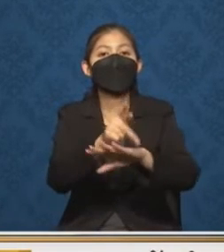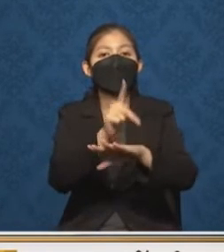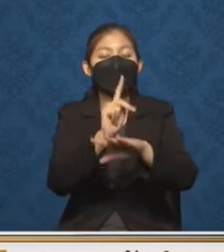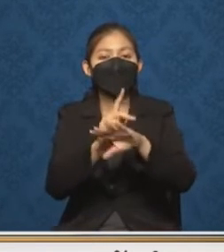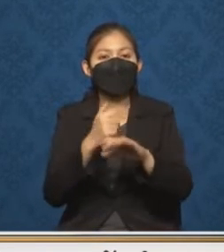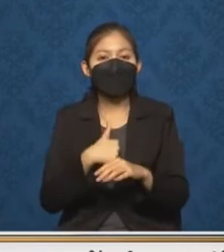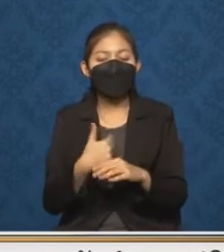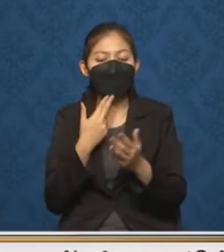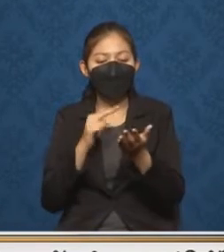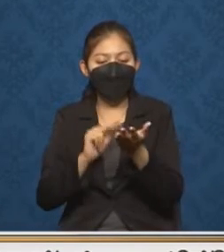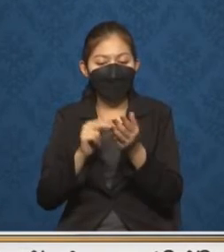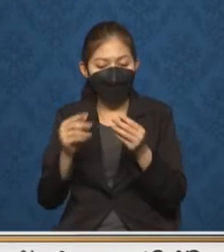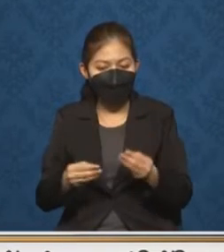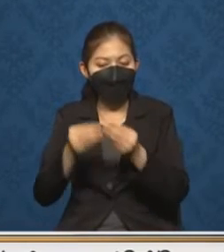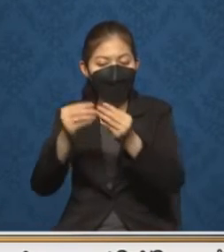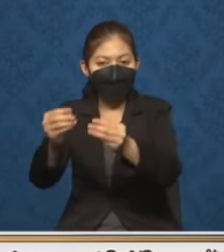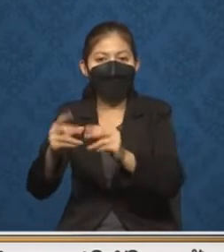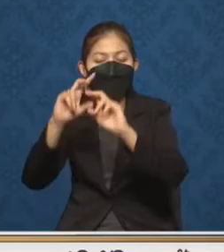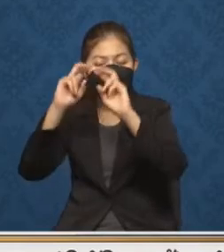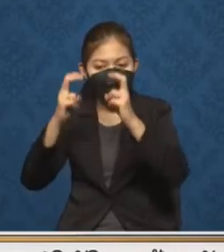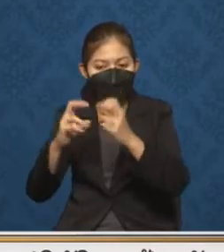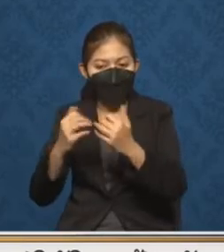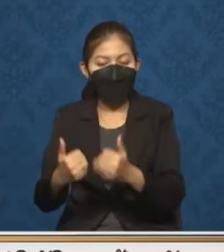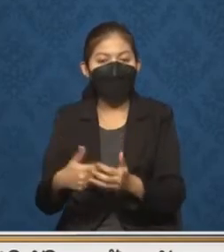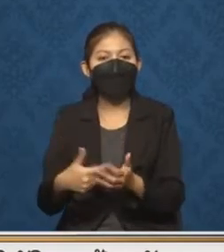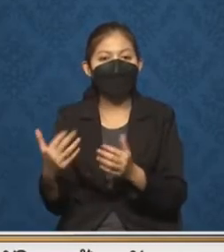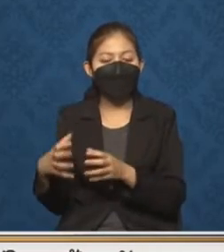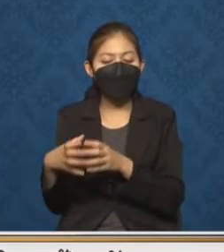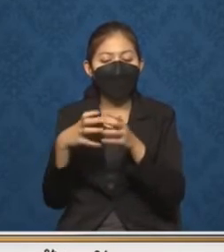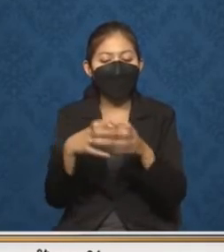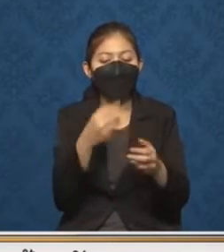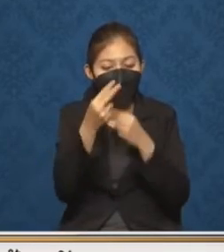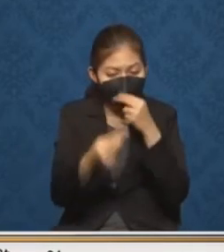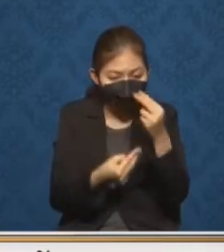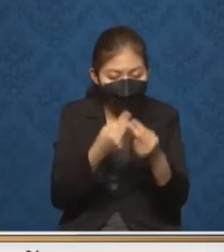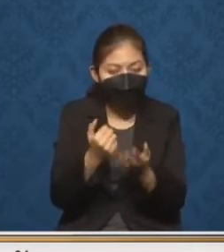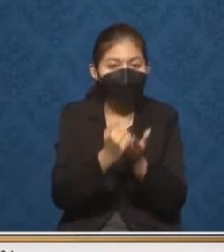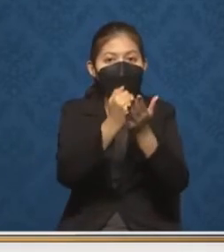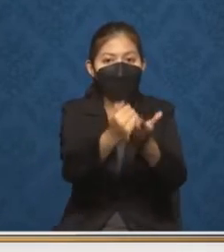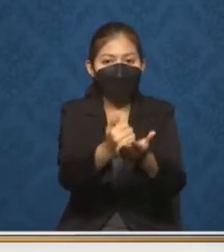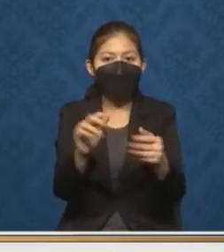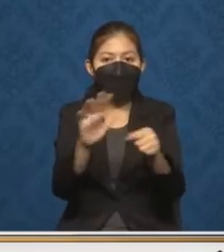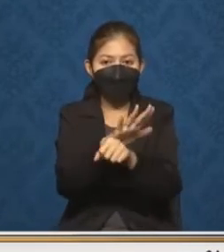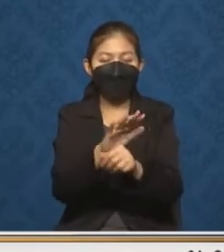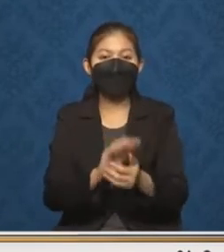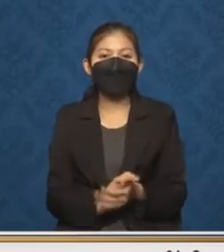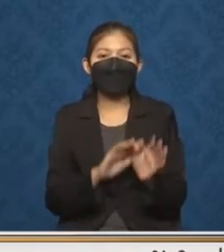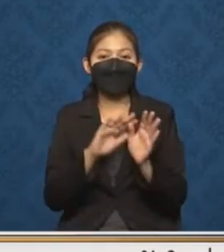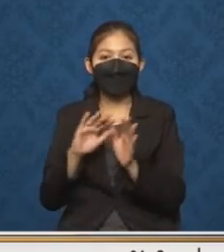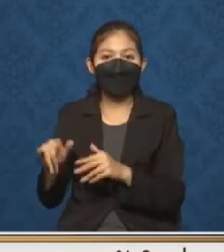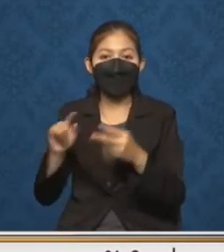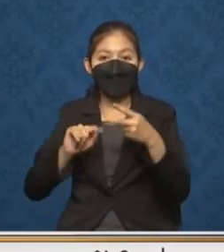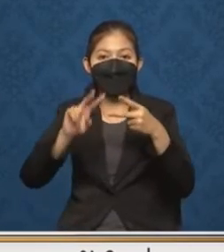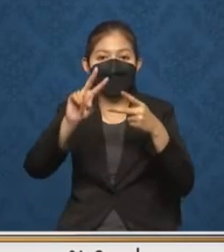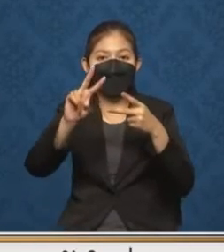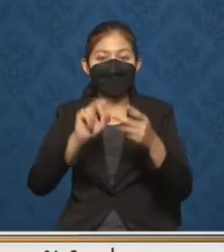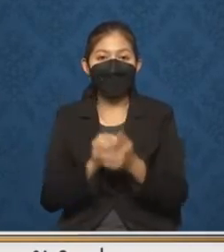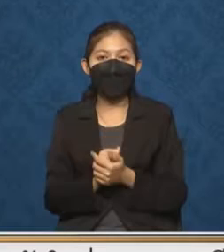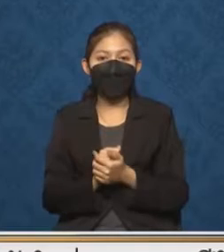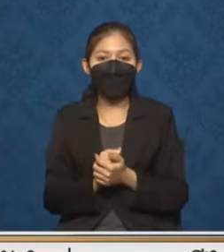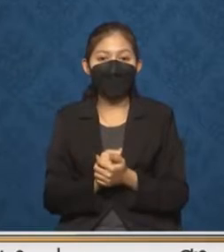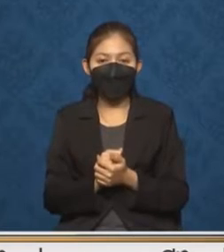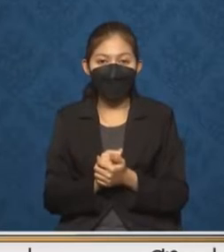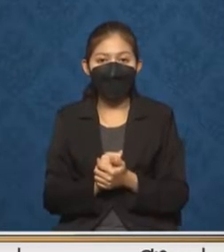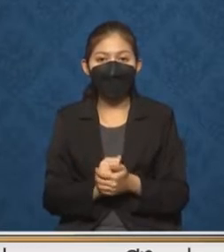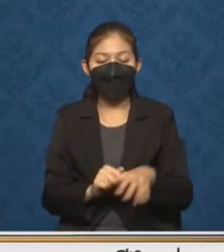ไปยังหน่วยงานที่เกี่ยวข้องให้เข้าไปดูแลให้ด้วยครับเรื่องที่สองครับท่านประธานครับปัญหาอุทกภัยในพื้นที่ตำบล